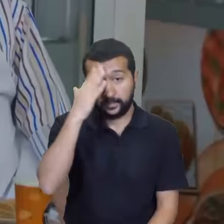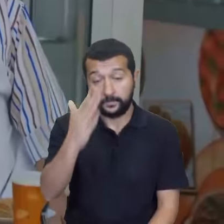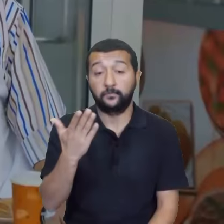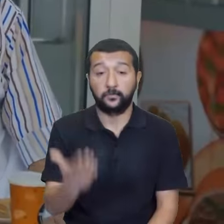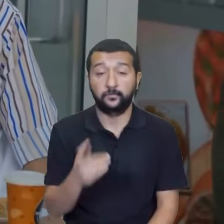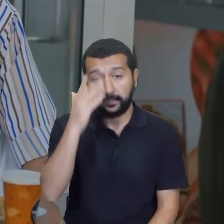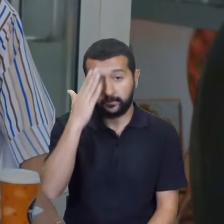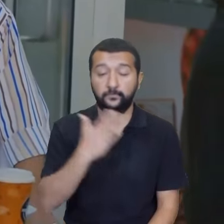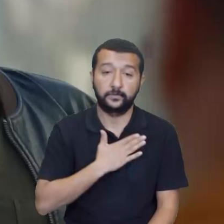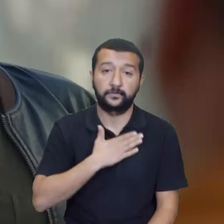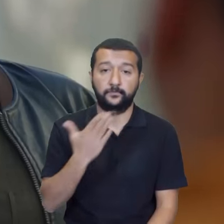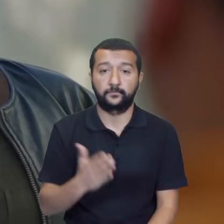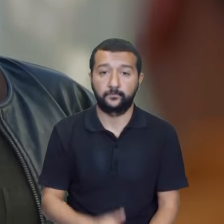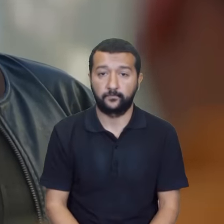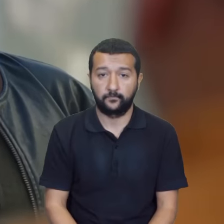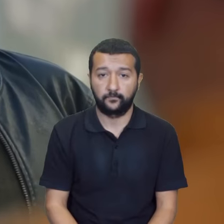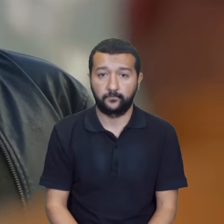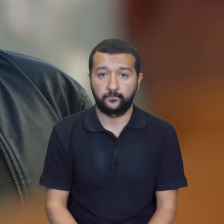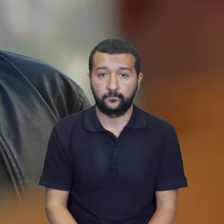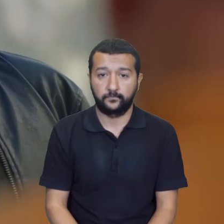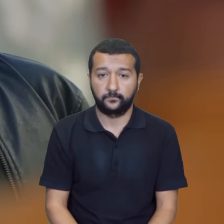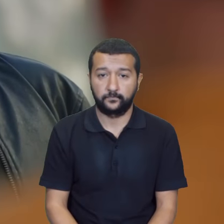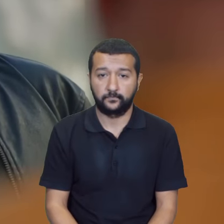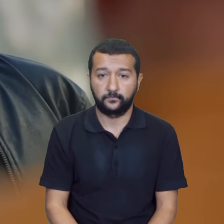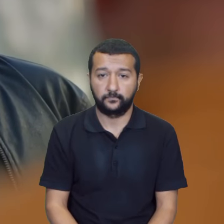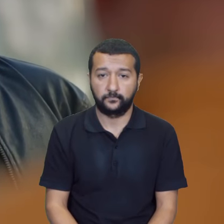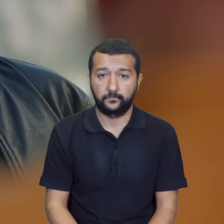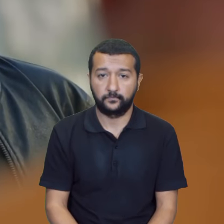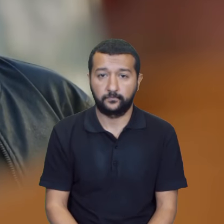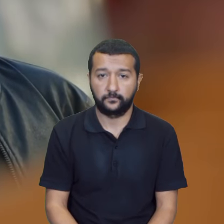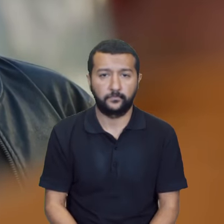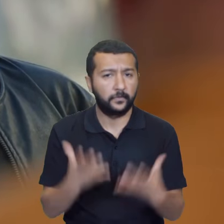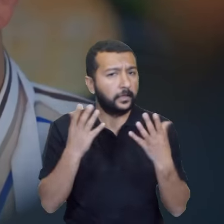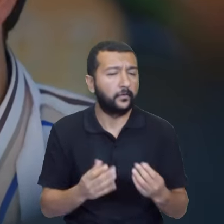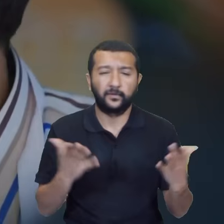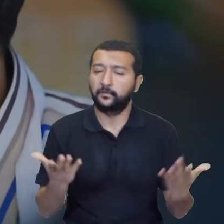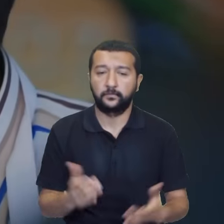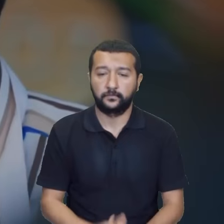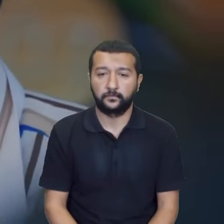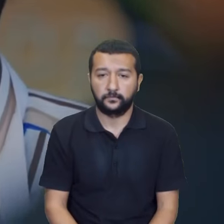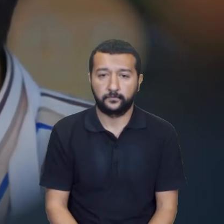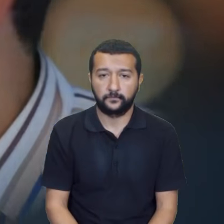Selamünaleyküm. Aleykümselam. Sami, Süleyman ve Ahmet kaçtı. Ne oluyor oğlum?